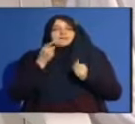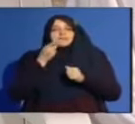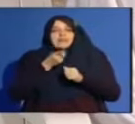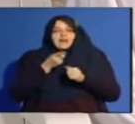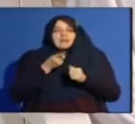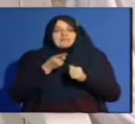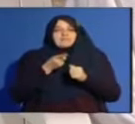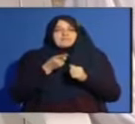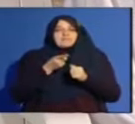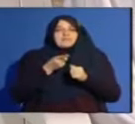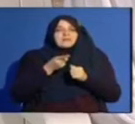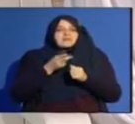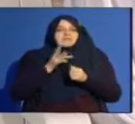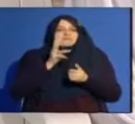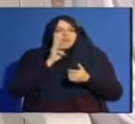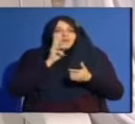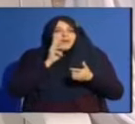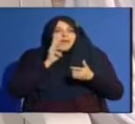الهزات وأمام هذه